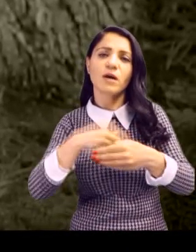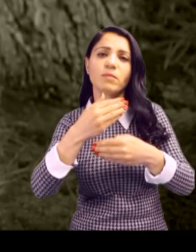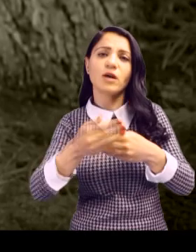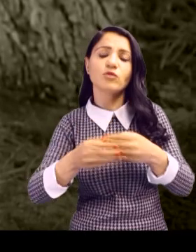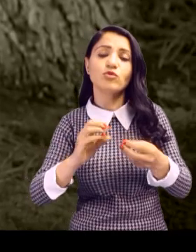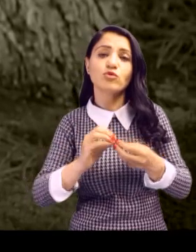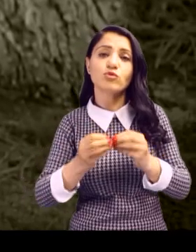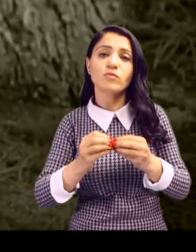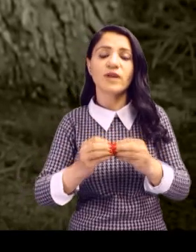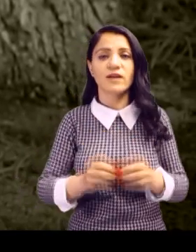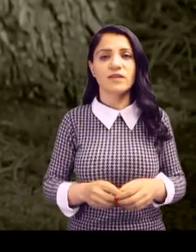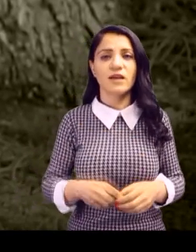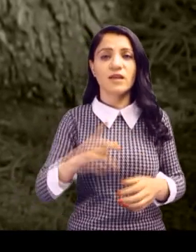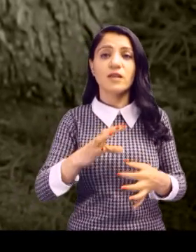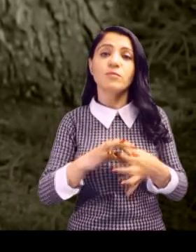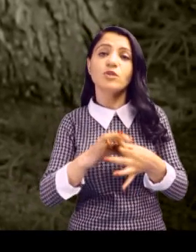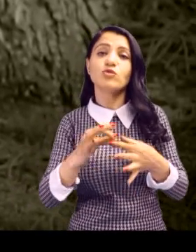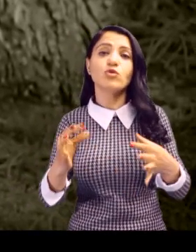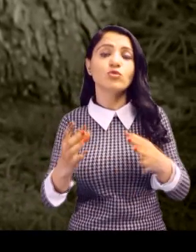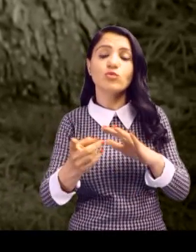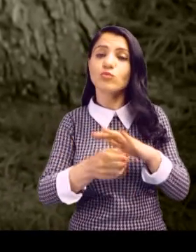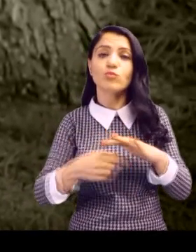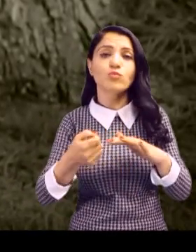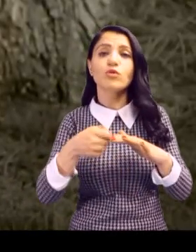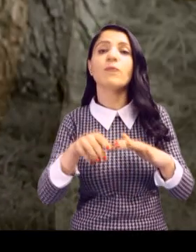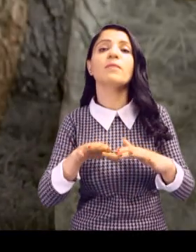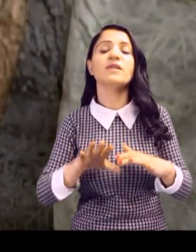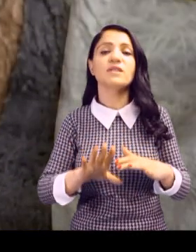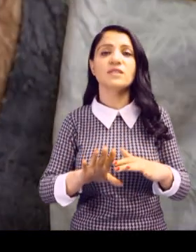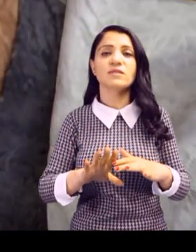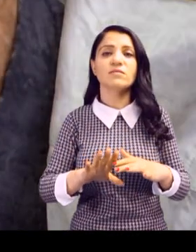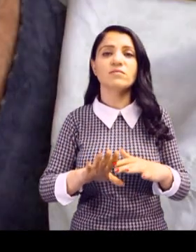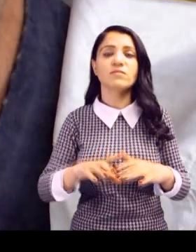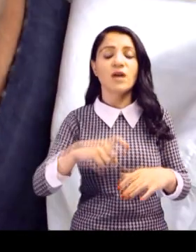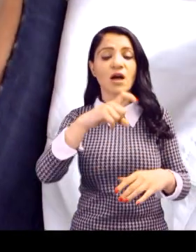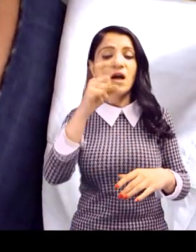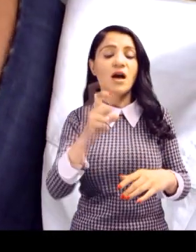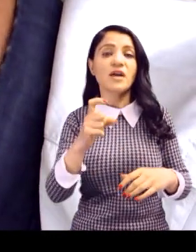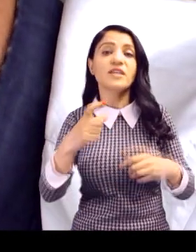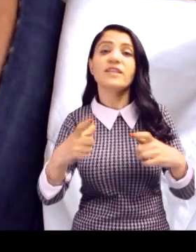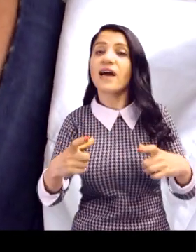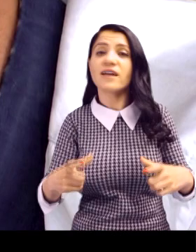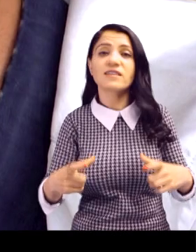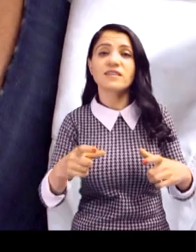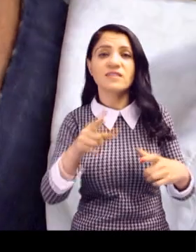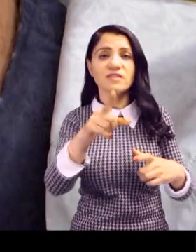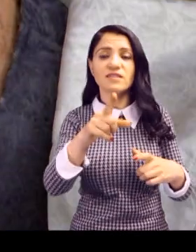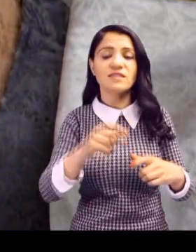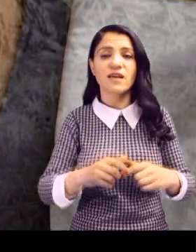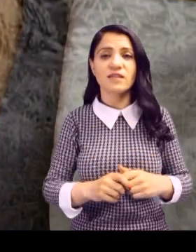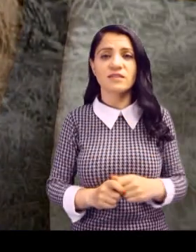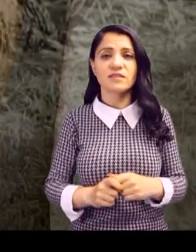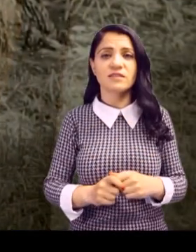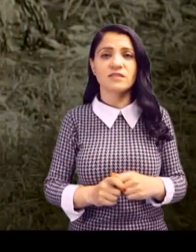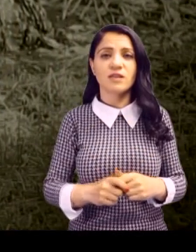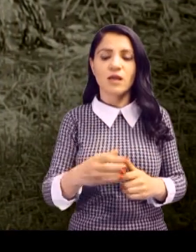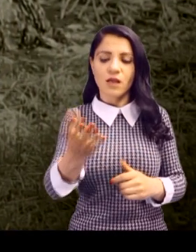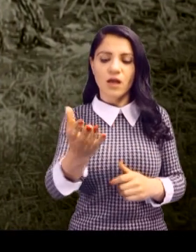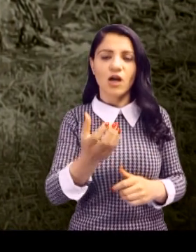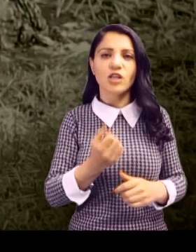Aşkınla düştüm derde, bir çare bulamadım. Hani neredesin